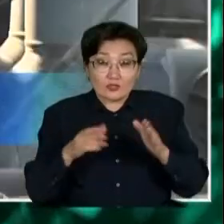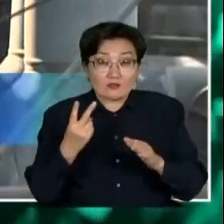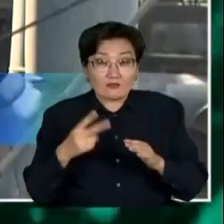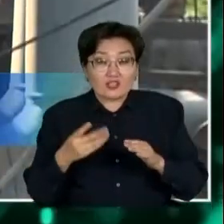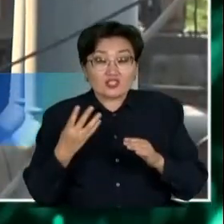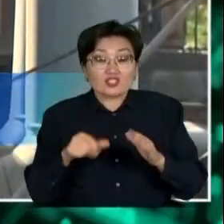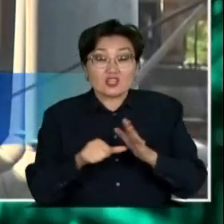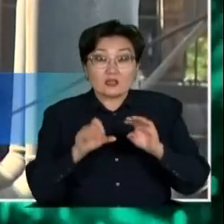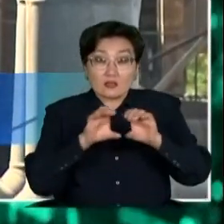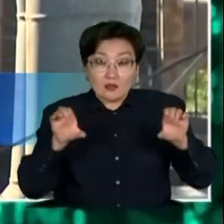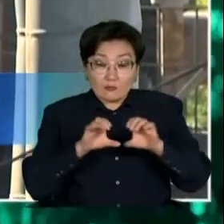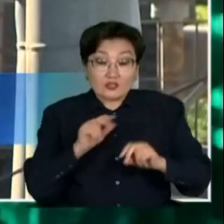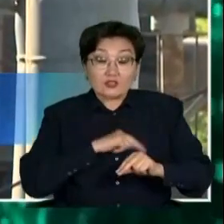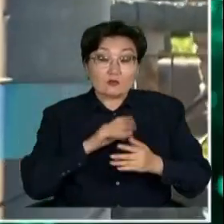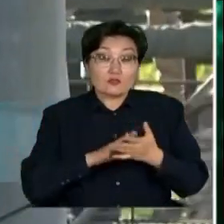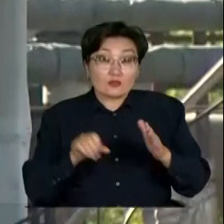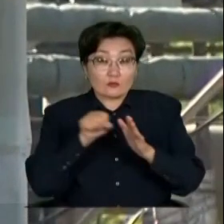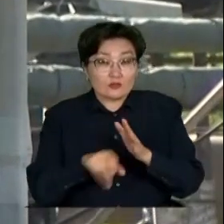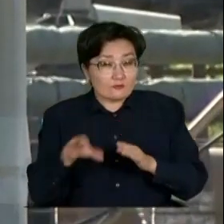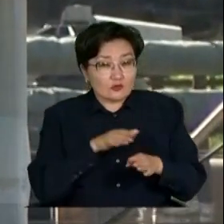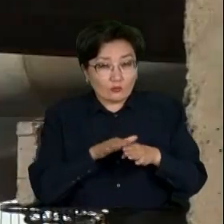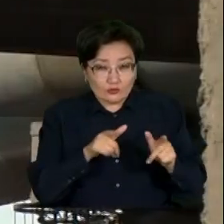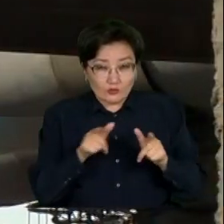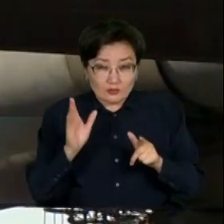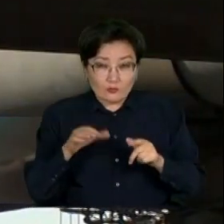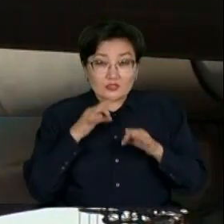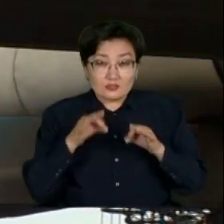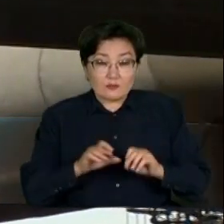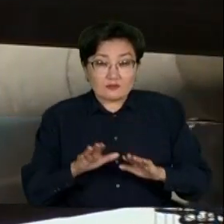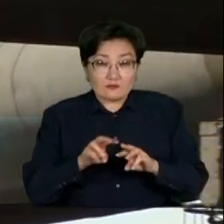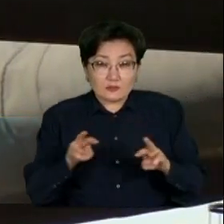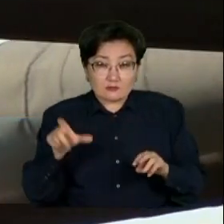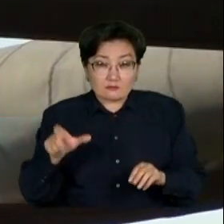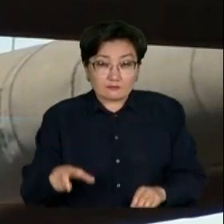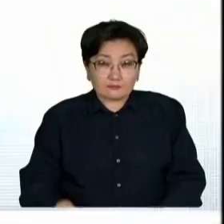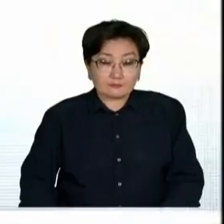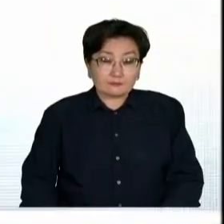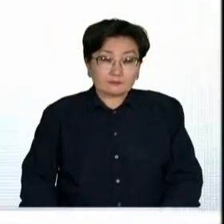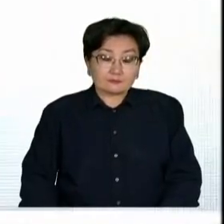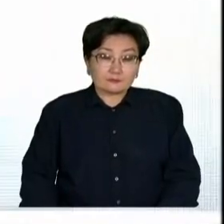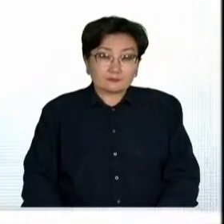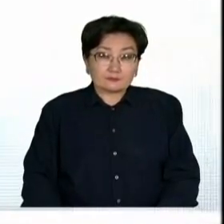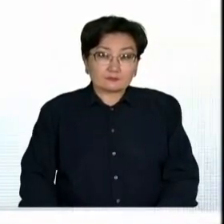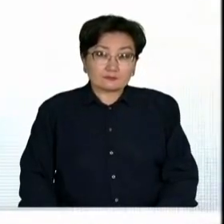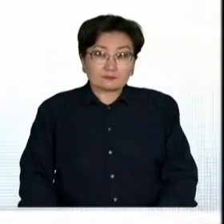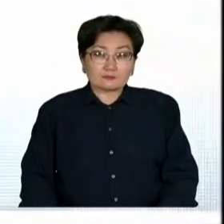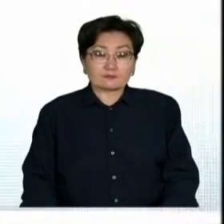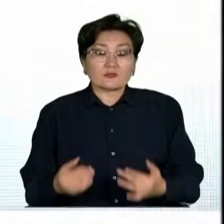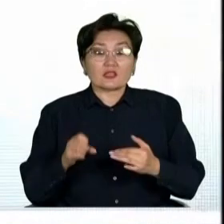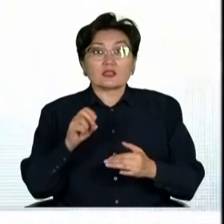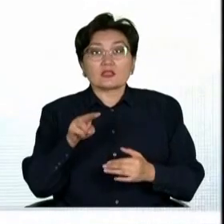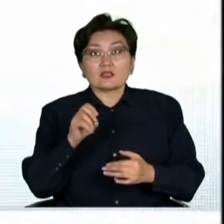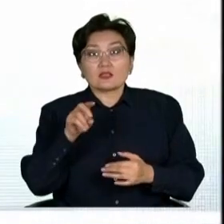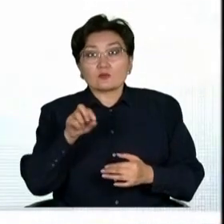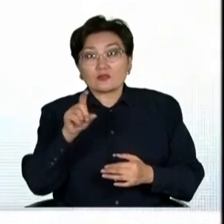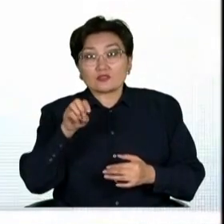турбин. Работы продолжаются, и к зиме все будет готово, подчеркнул вице-министр. В том же Екибастузе этот